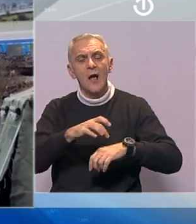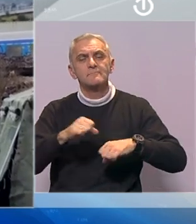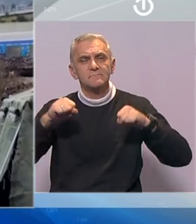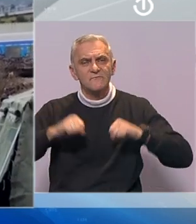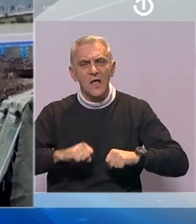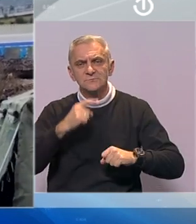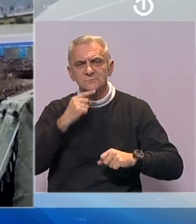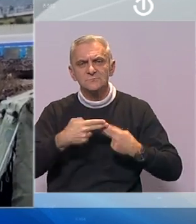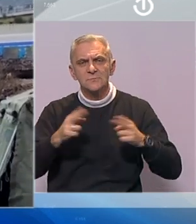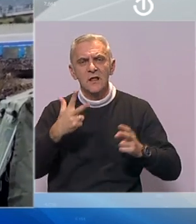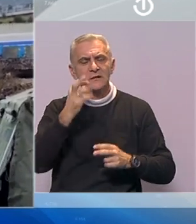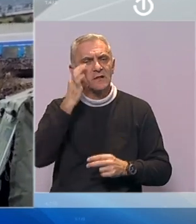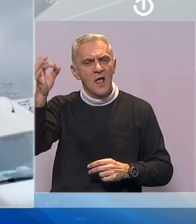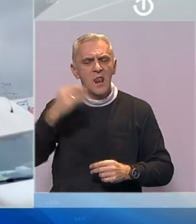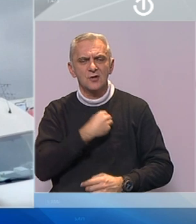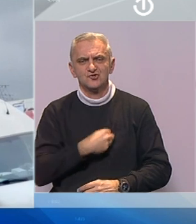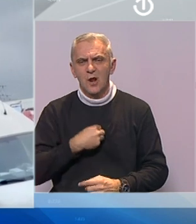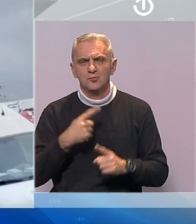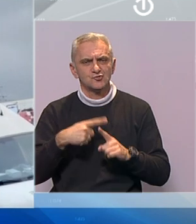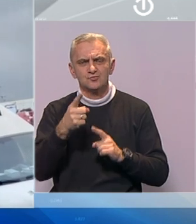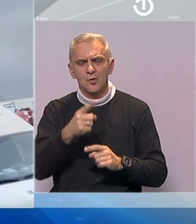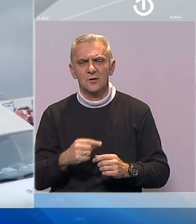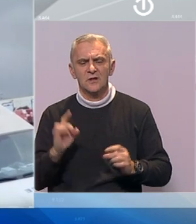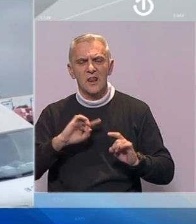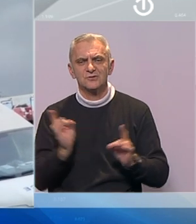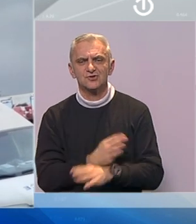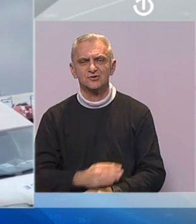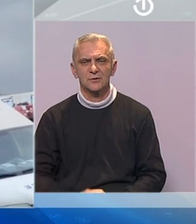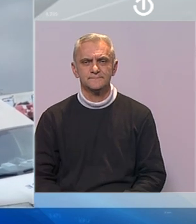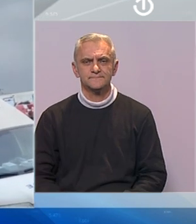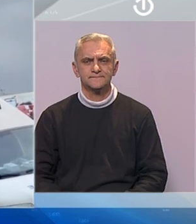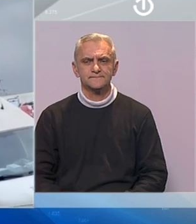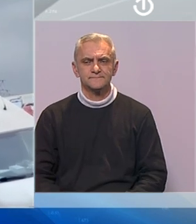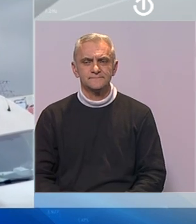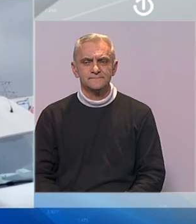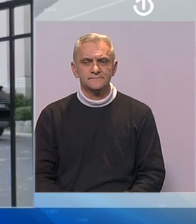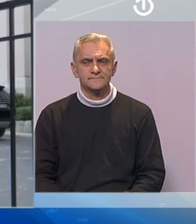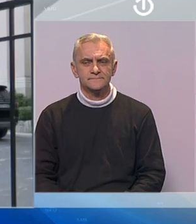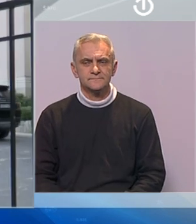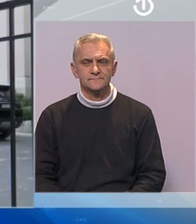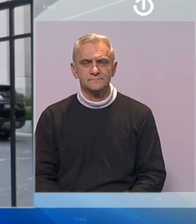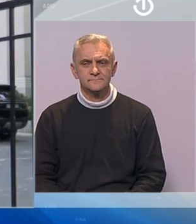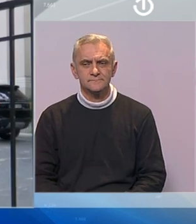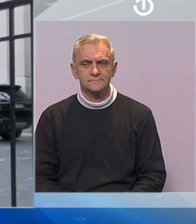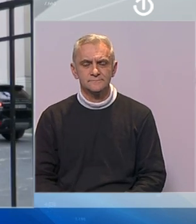proglasile su trodnevnu žalost zbog tragedije.